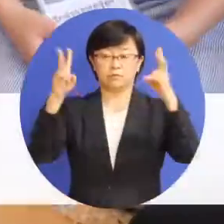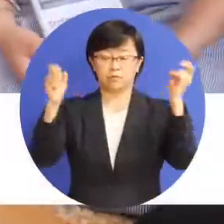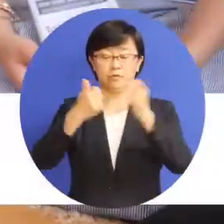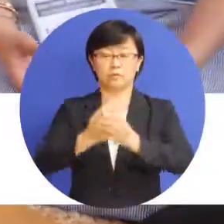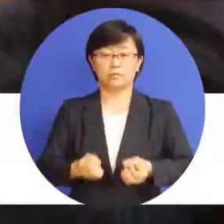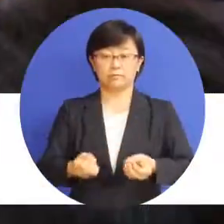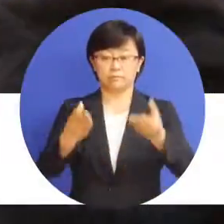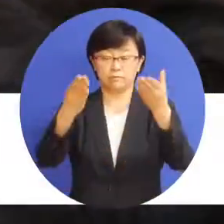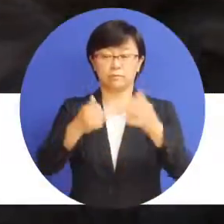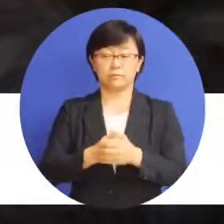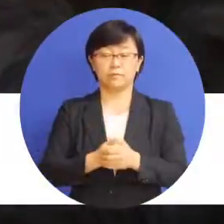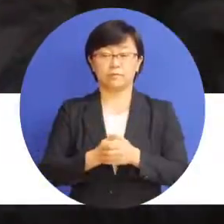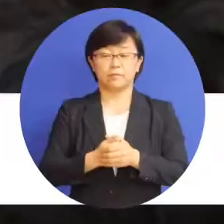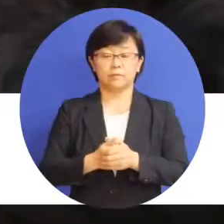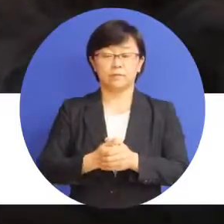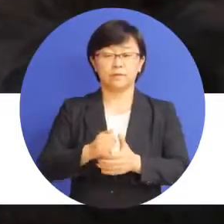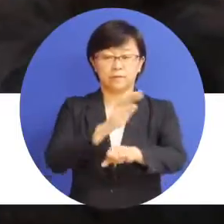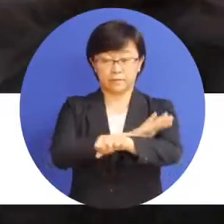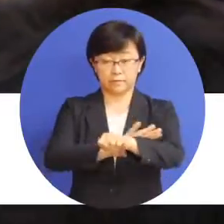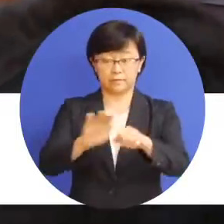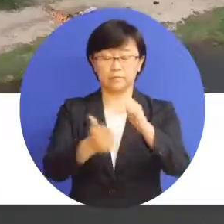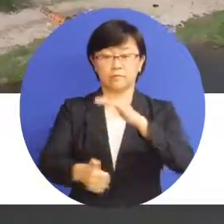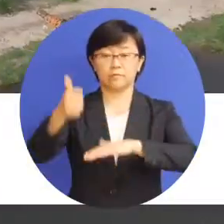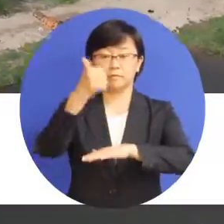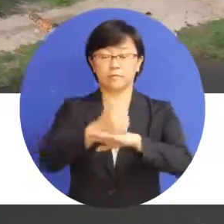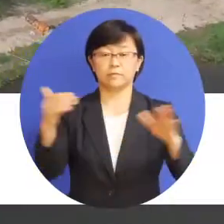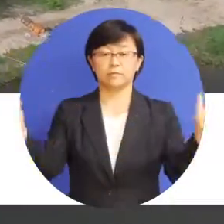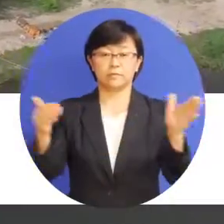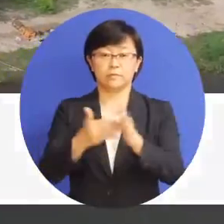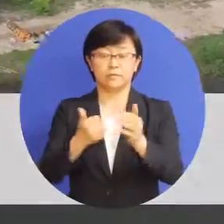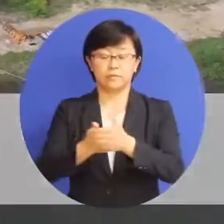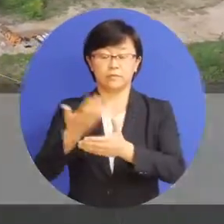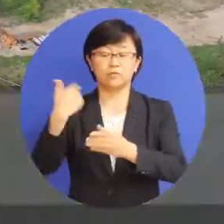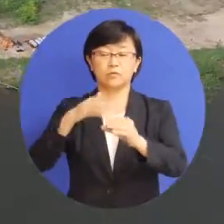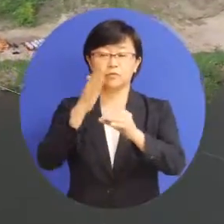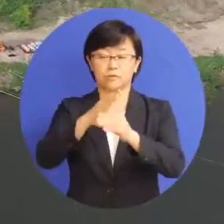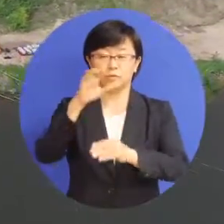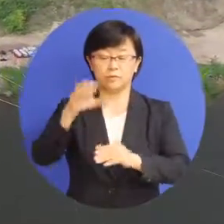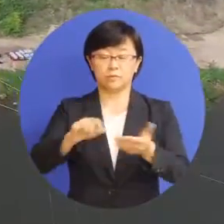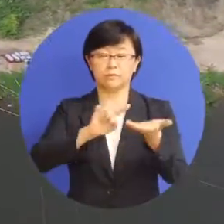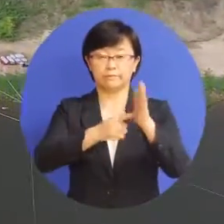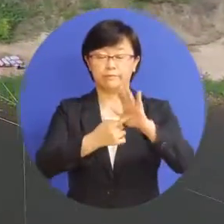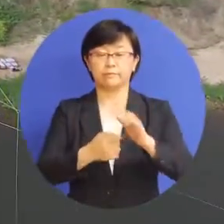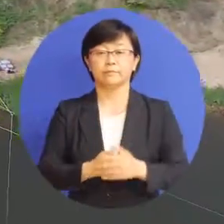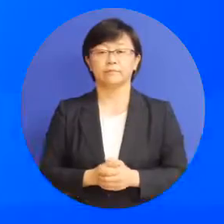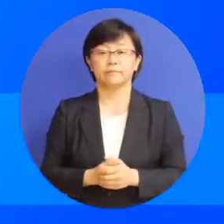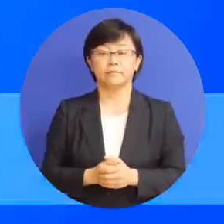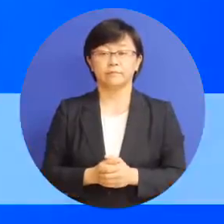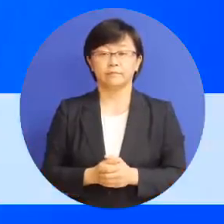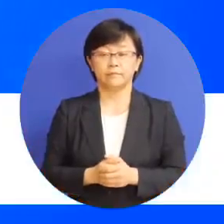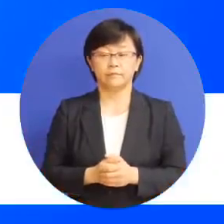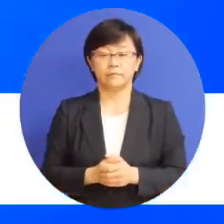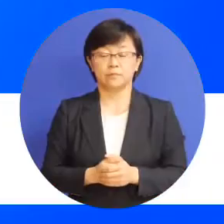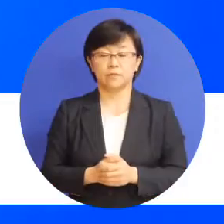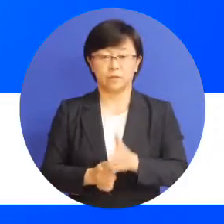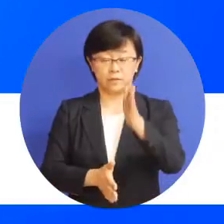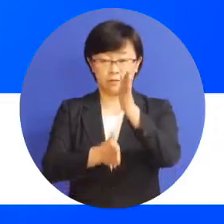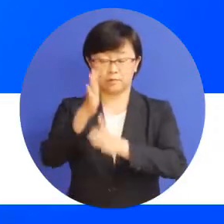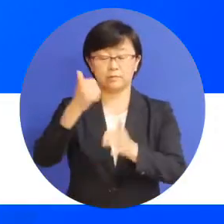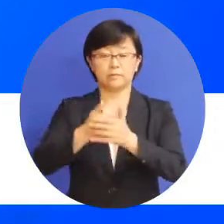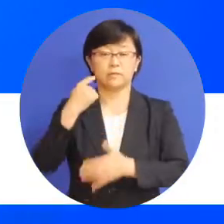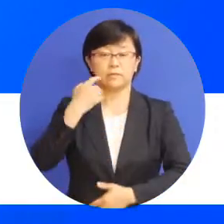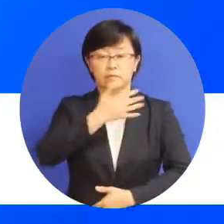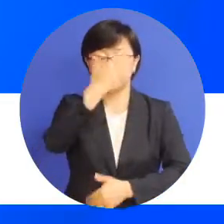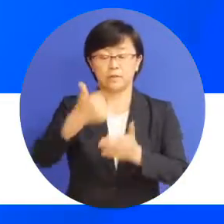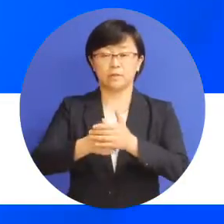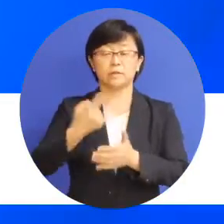구석기 축제는 성황리에 막을 내리며 구석기 유적 메카로 입지를 다졌습니다. 공주시가 아름다운